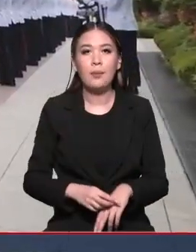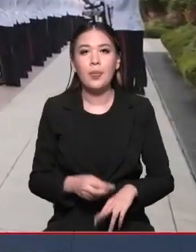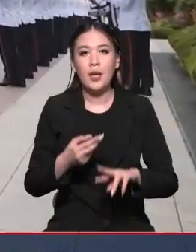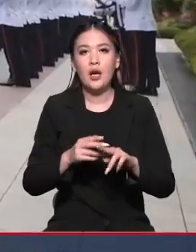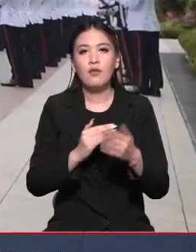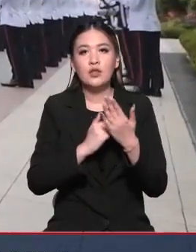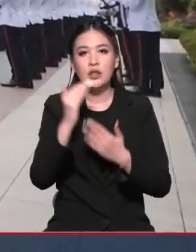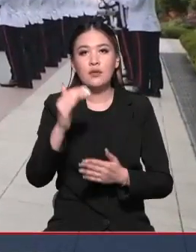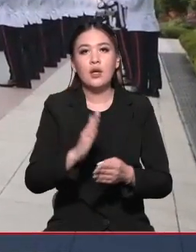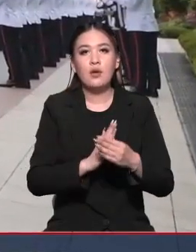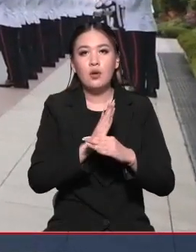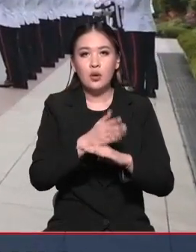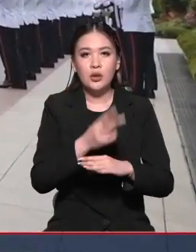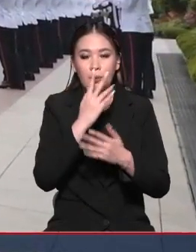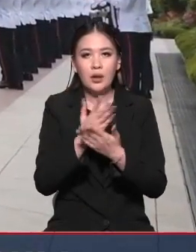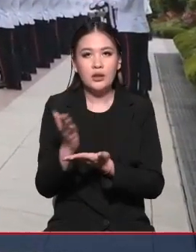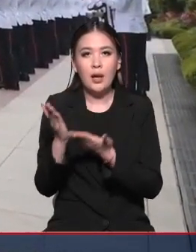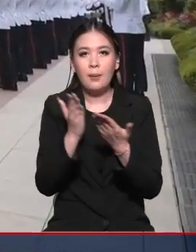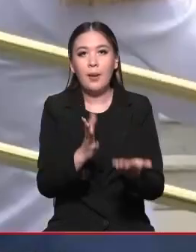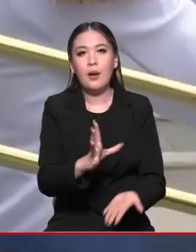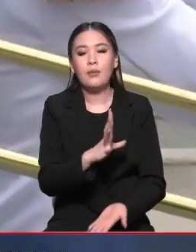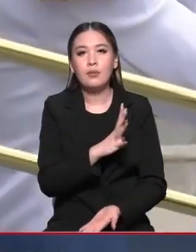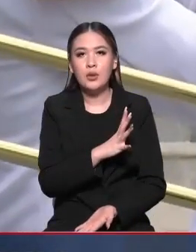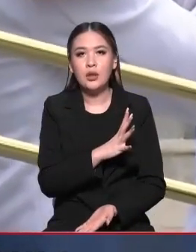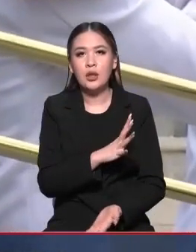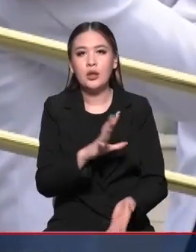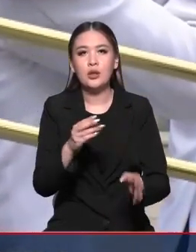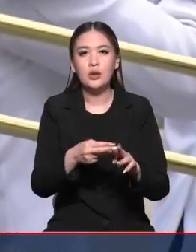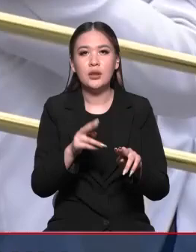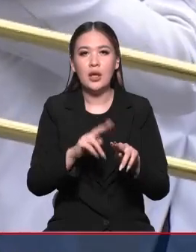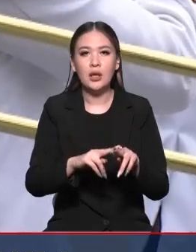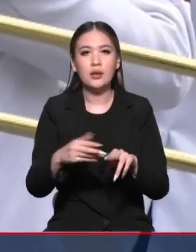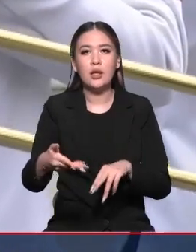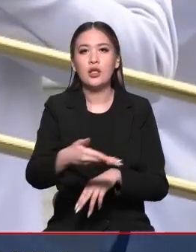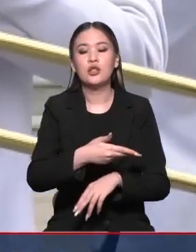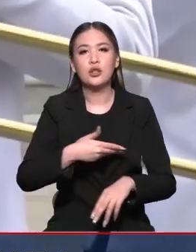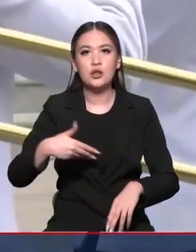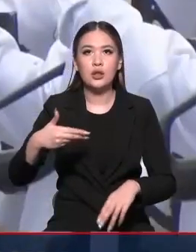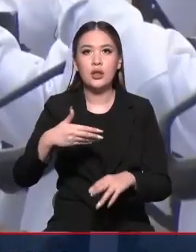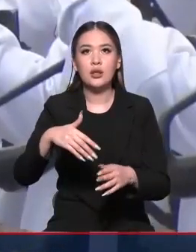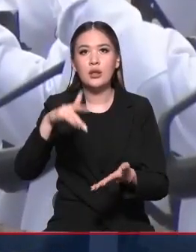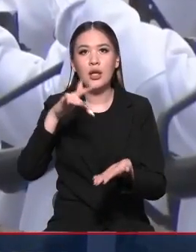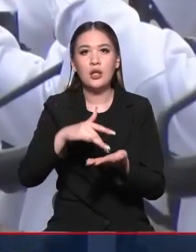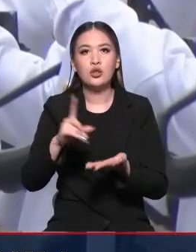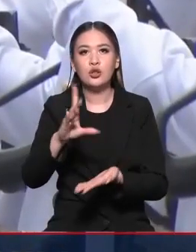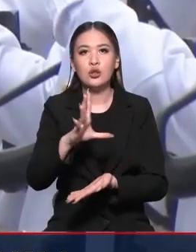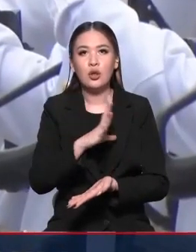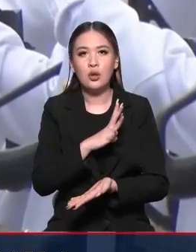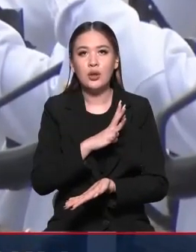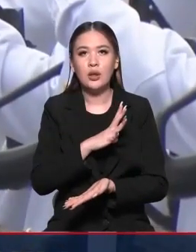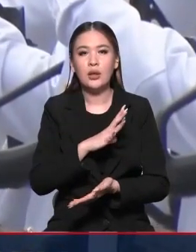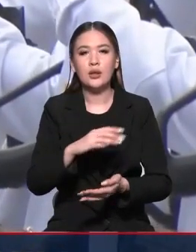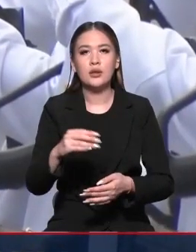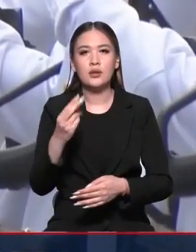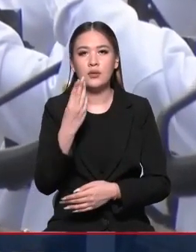сегодня со всеми почестями причём приём проходил в созвучно с названием нашей столицы месте истане Что означает